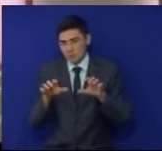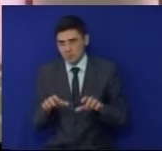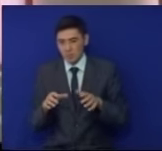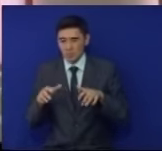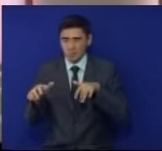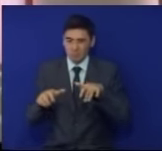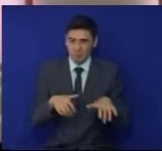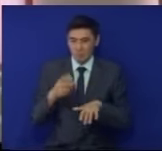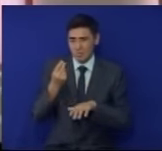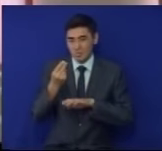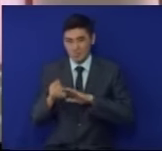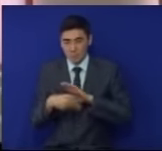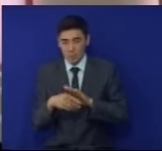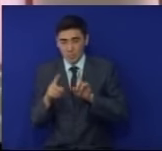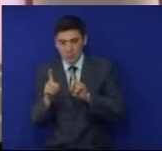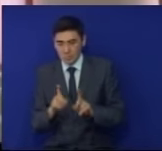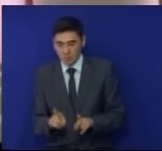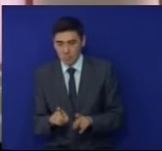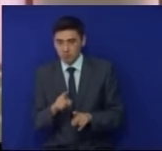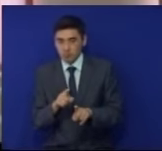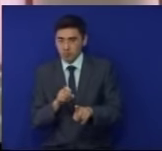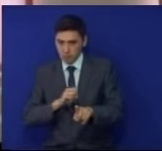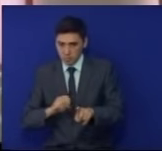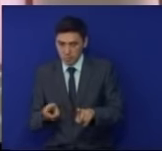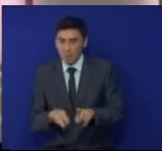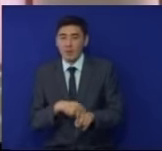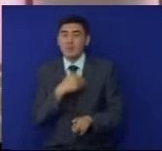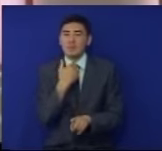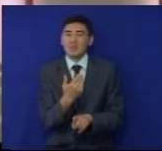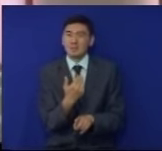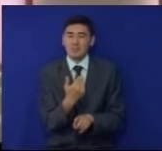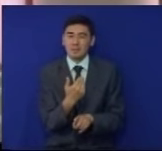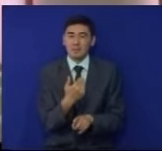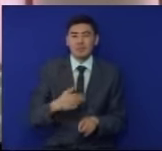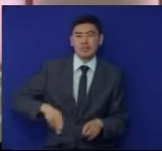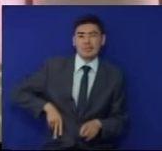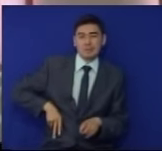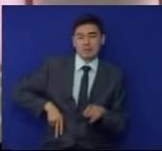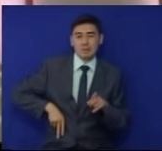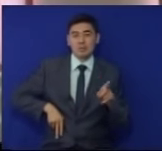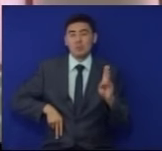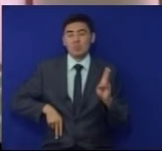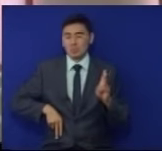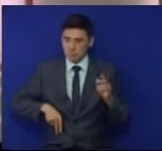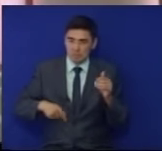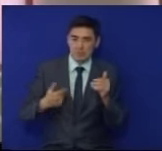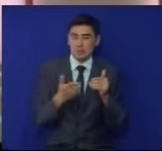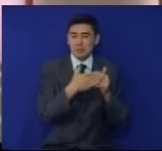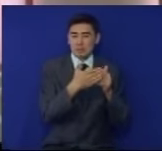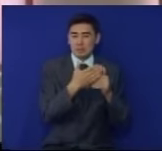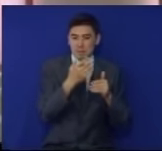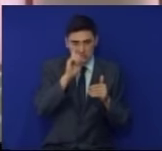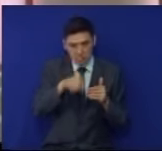исполнительским звеном, то рассматривается вопрос и вносится, вернее, вопрос о том, чтобы ответственность несли первые руководители. то есть вплоть